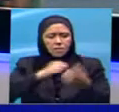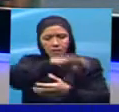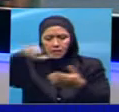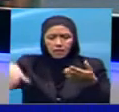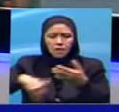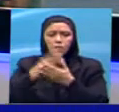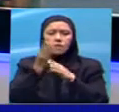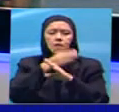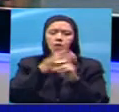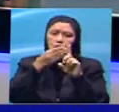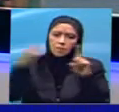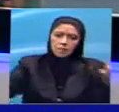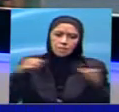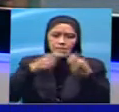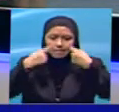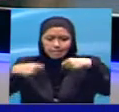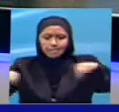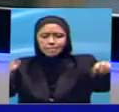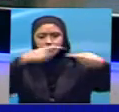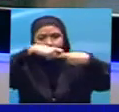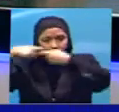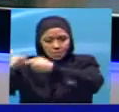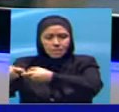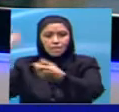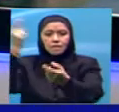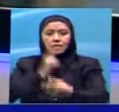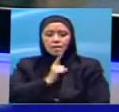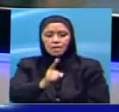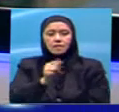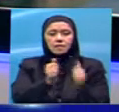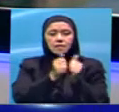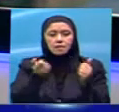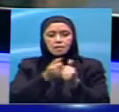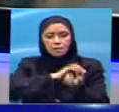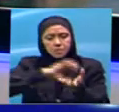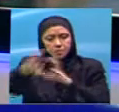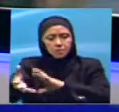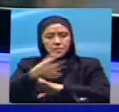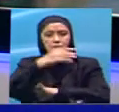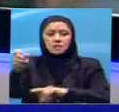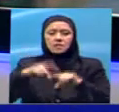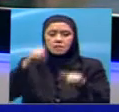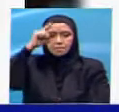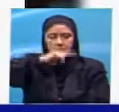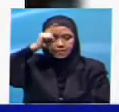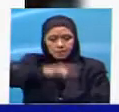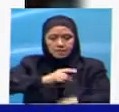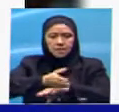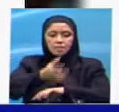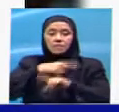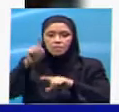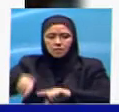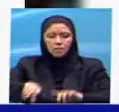penyelewengan dan percubaan yang mengaitkan Islam dengan keganasan dan ekstremisme ditolak menerusi laman blog